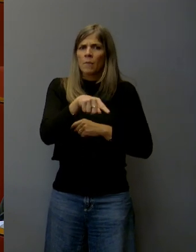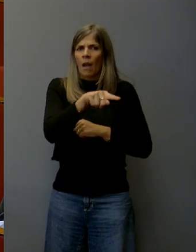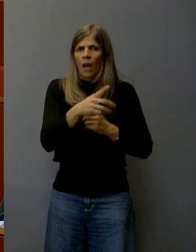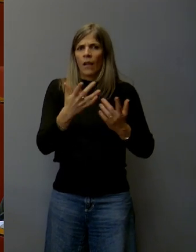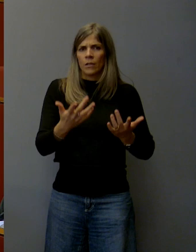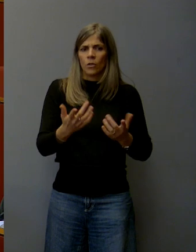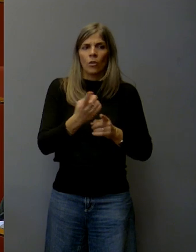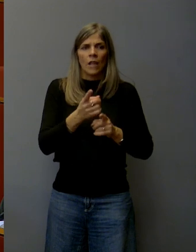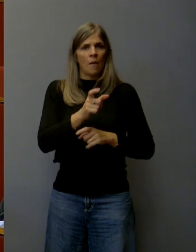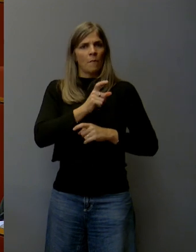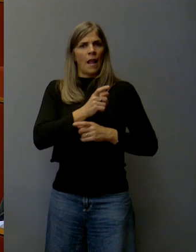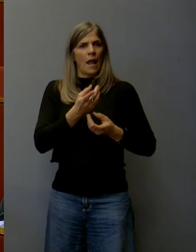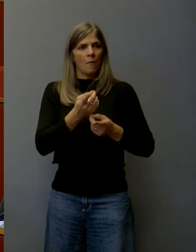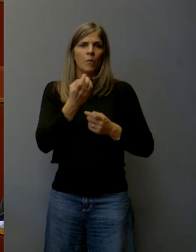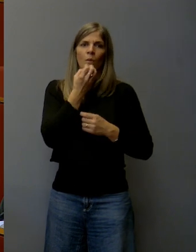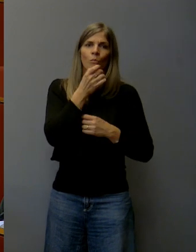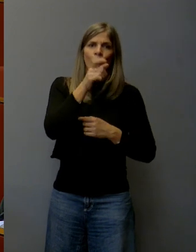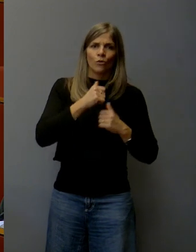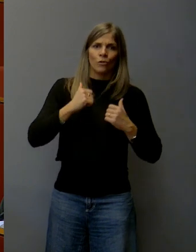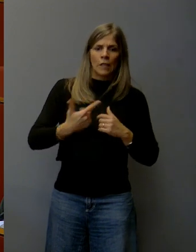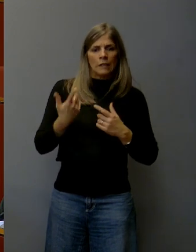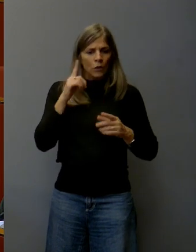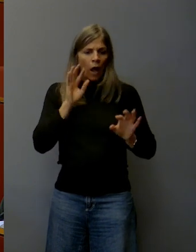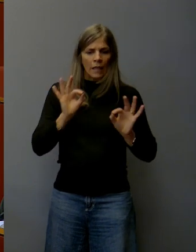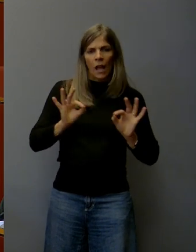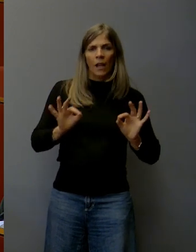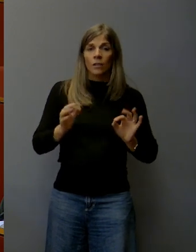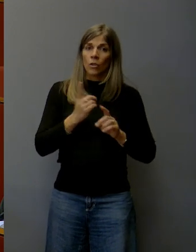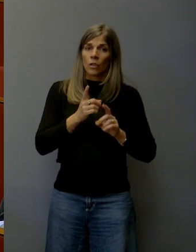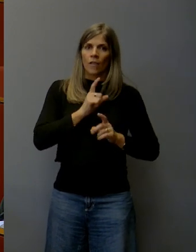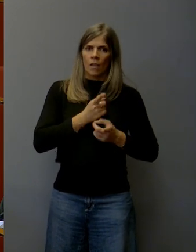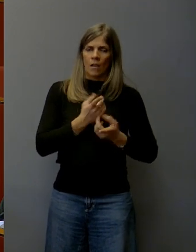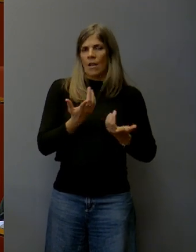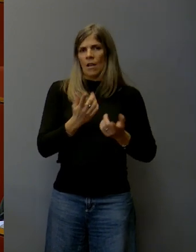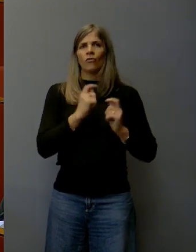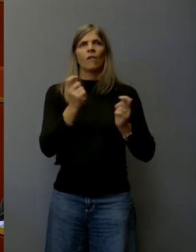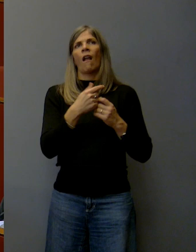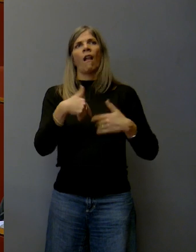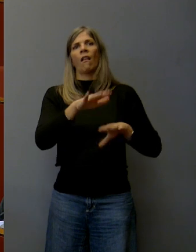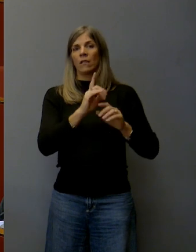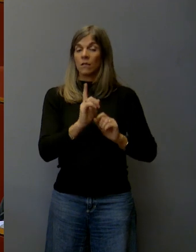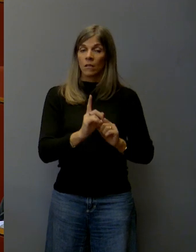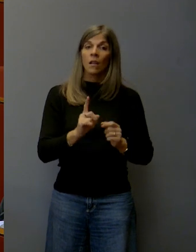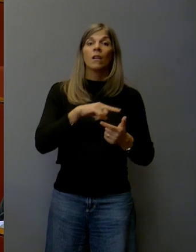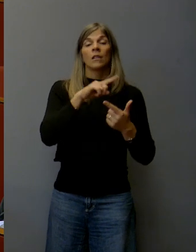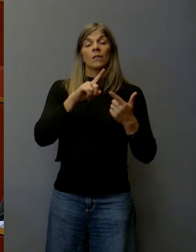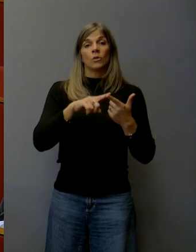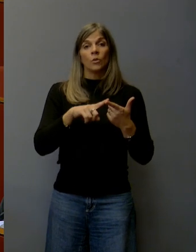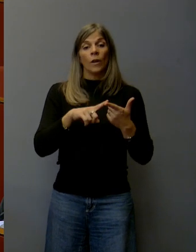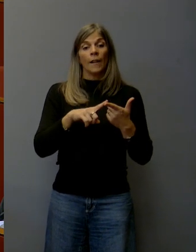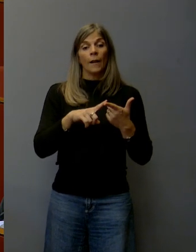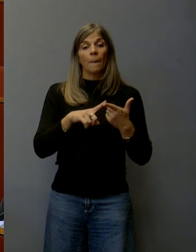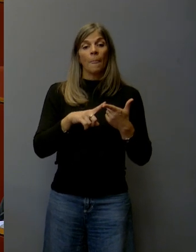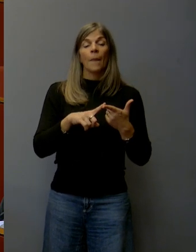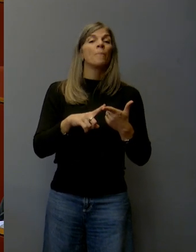anche premiare Chi è un buon cittadino quindi questo non vale 2 perché è evidente